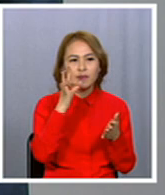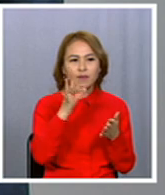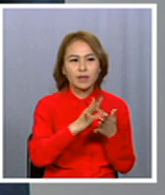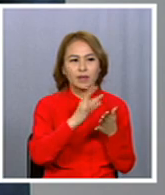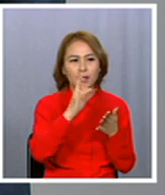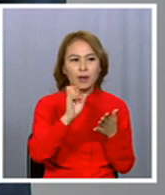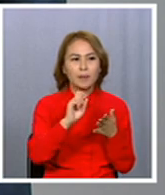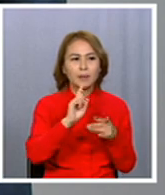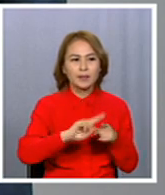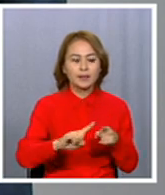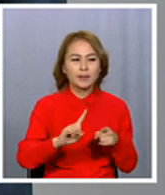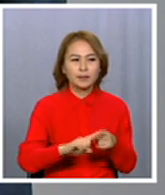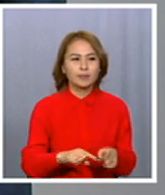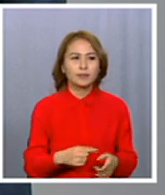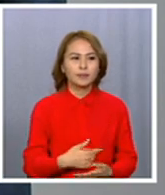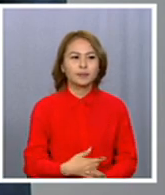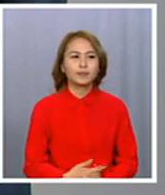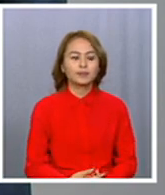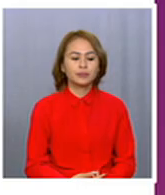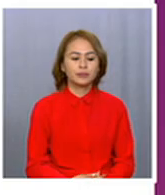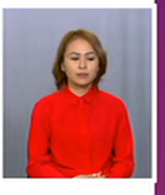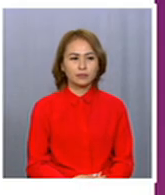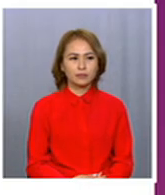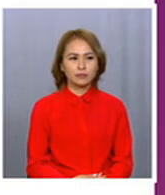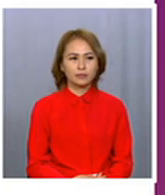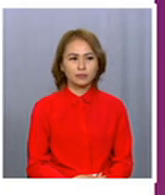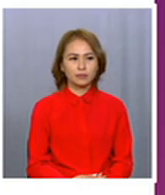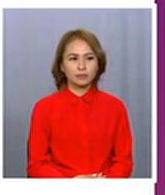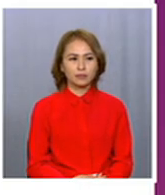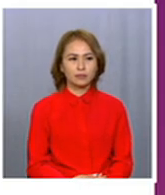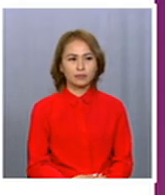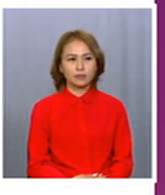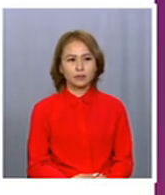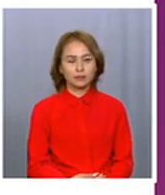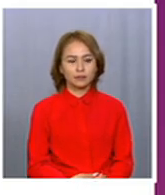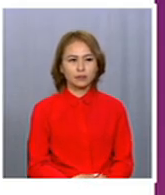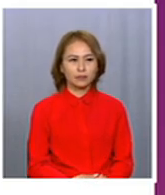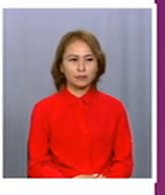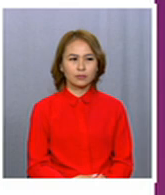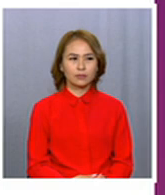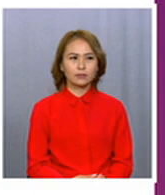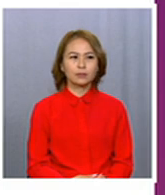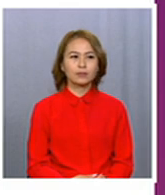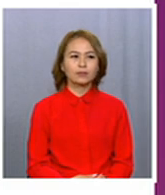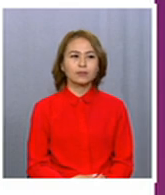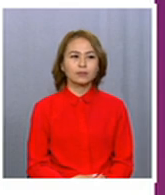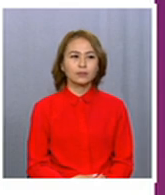поскорей. Что это за дом, ребята?